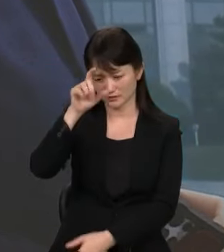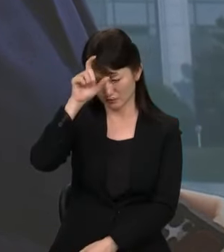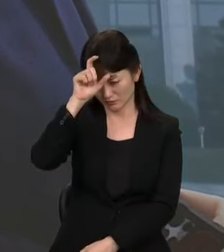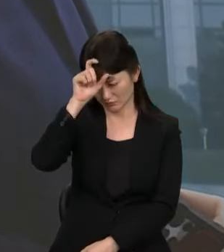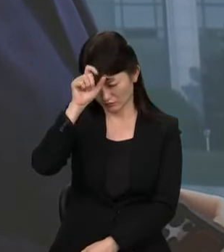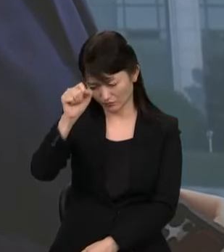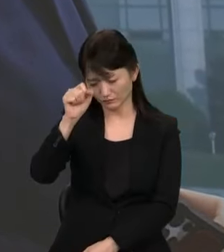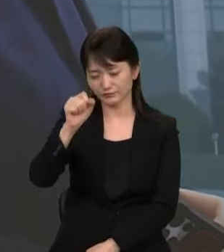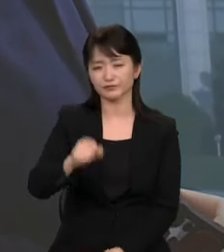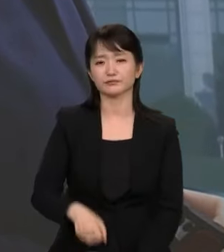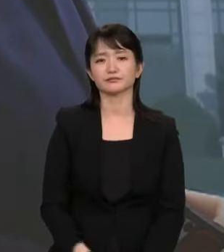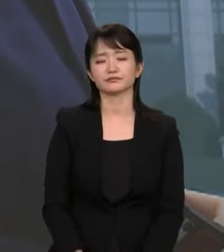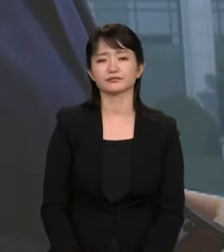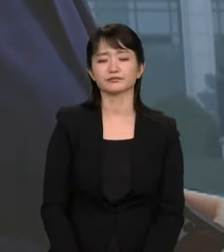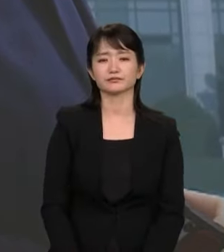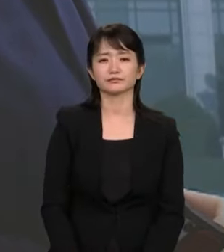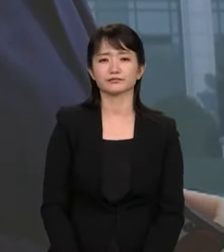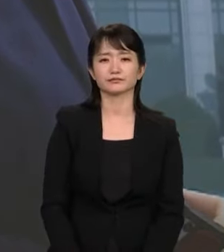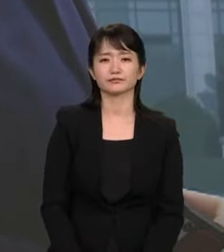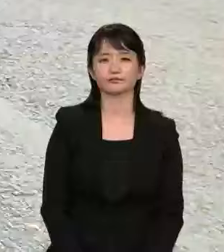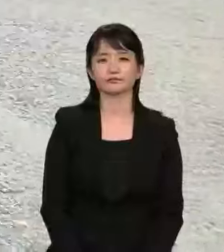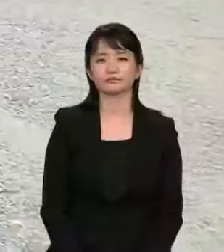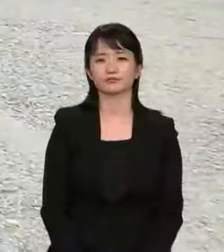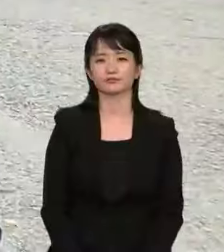있는데 배승주 기자가 보도합니다.